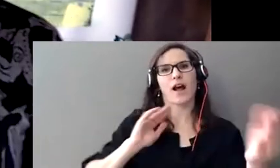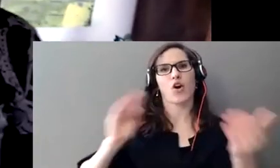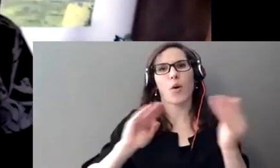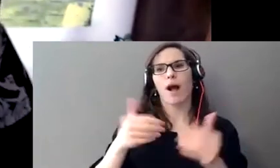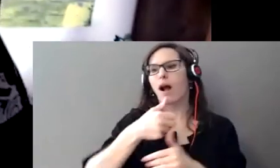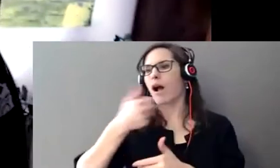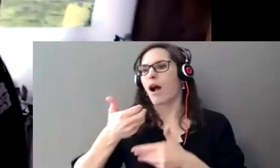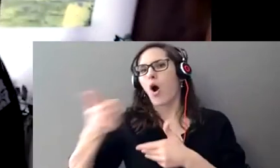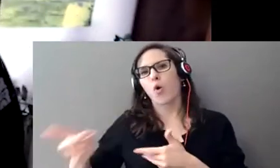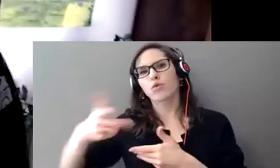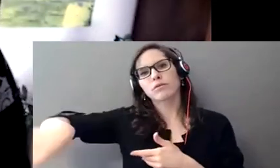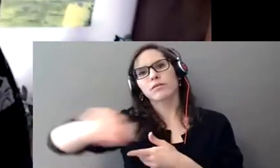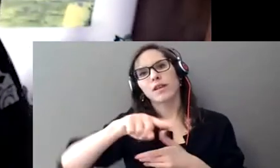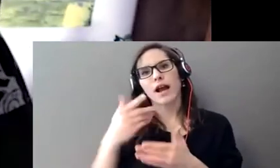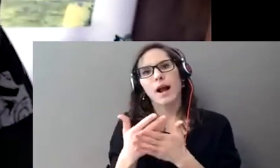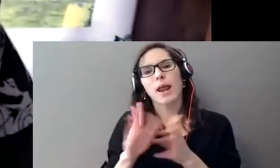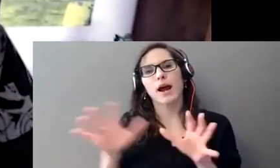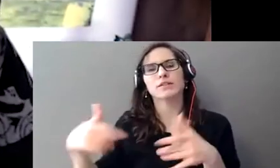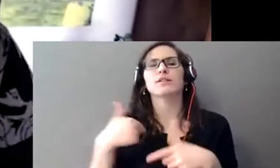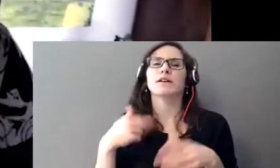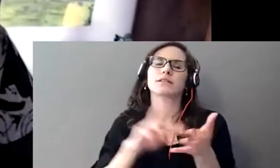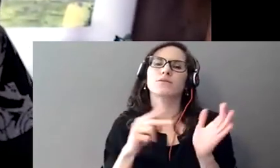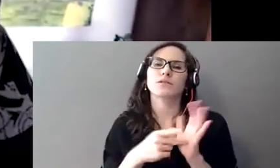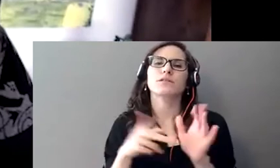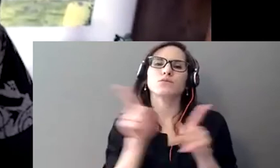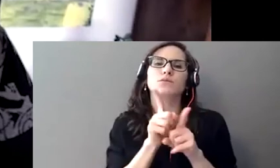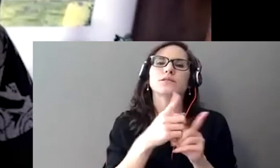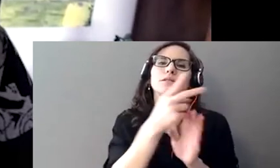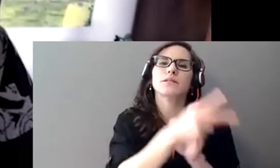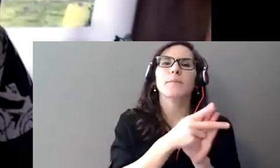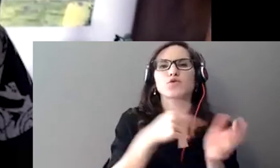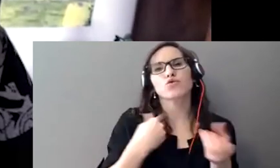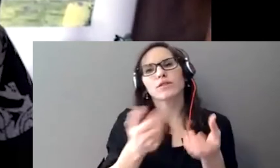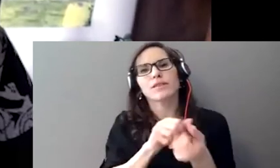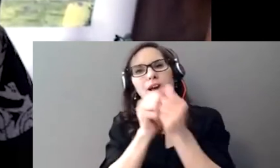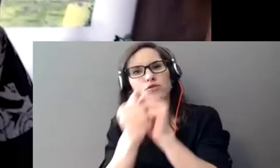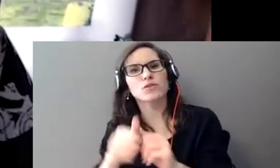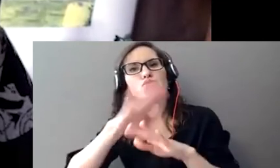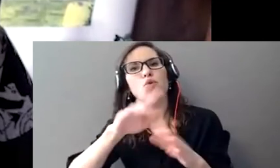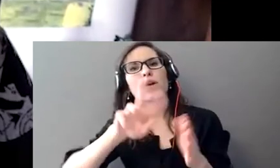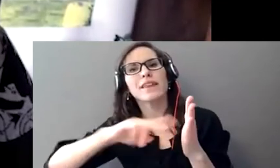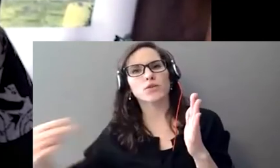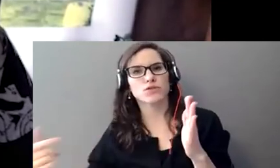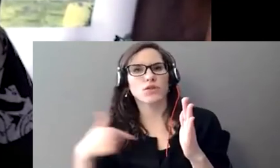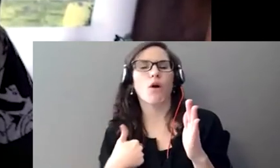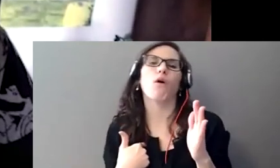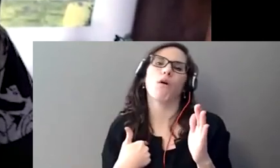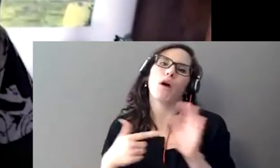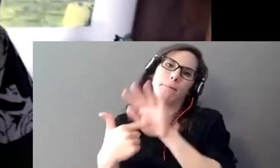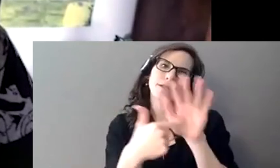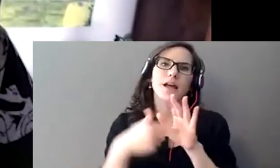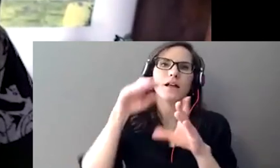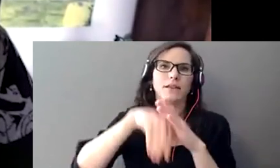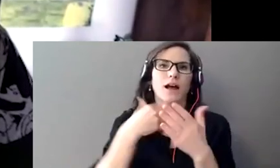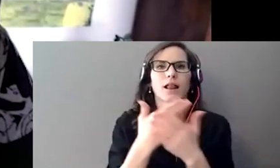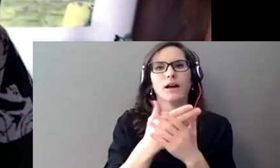je vais traduire également une capsule sur la déconstruction donc en présentant en classe ça permet qu'elle soit aussi accessible à